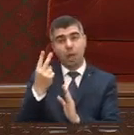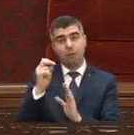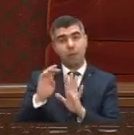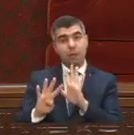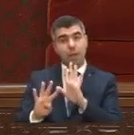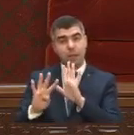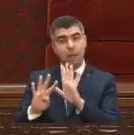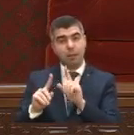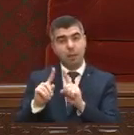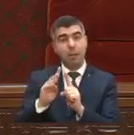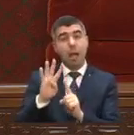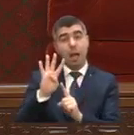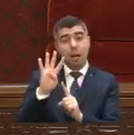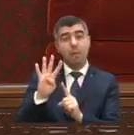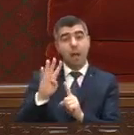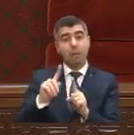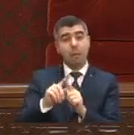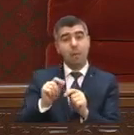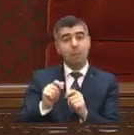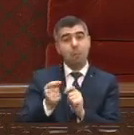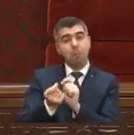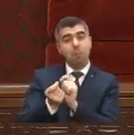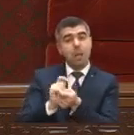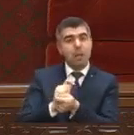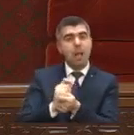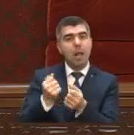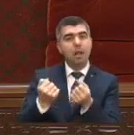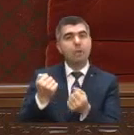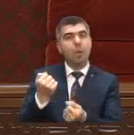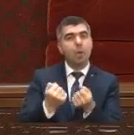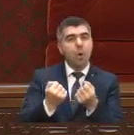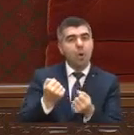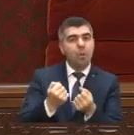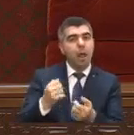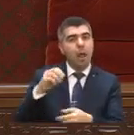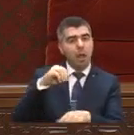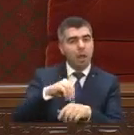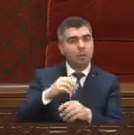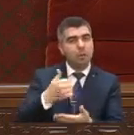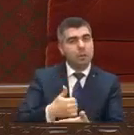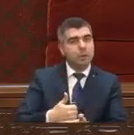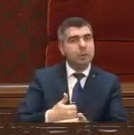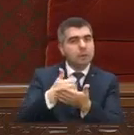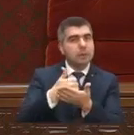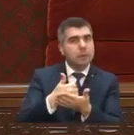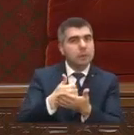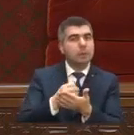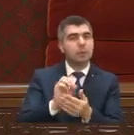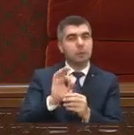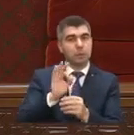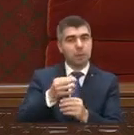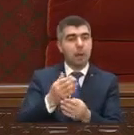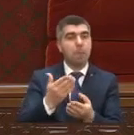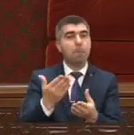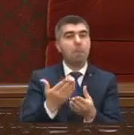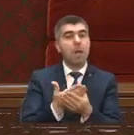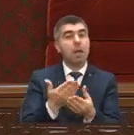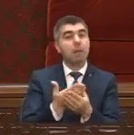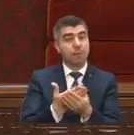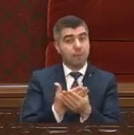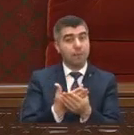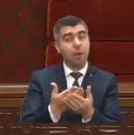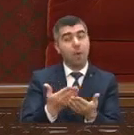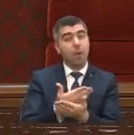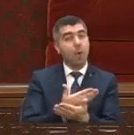فيها النقطة ديال تجديد الحاضرة، واليوم تعطينا بداية الانطلاق ديال وضع الملفات ديال تجديد وتكسير الحاضرة